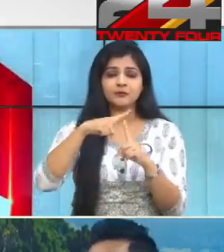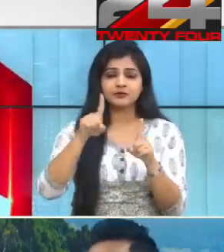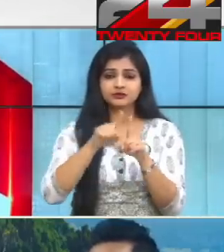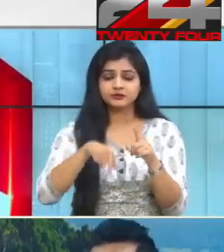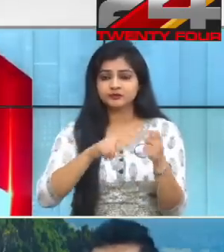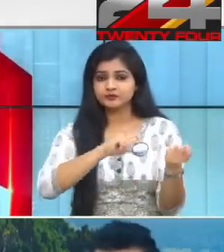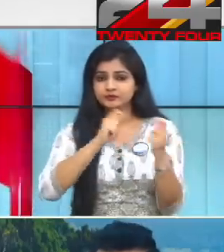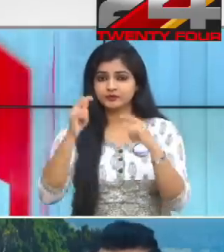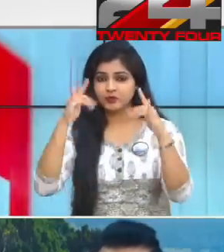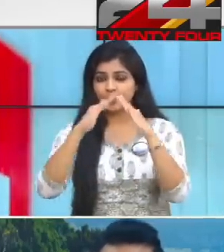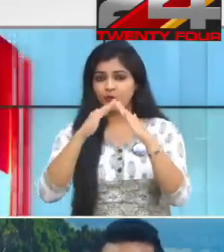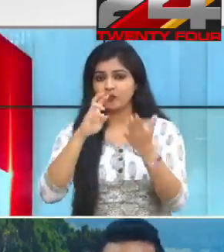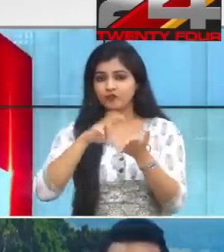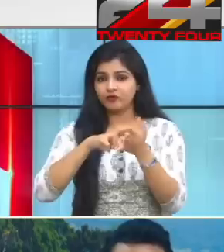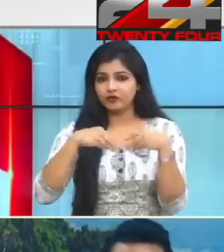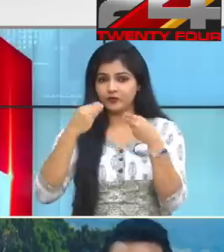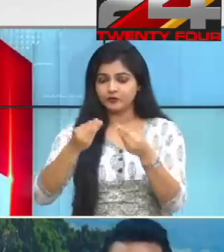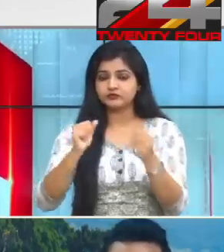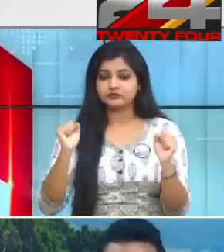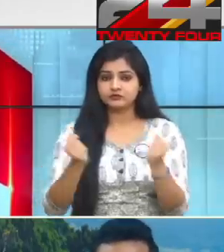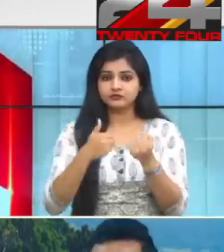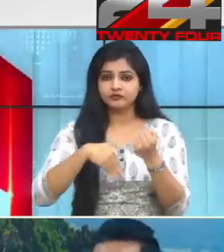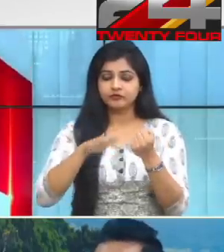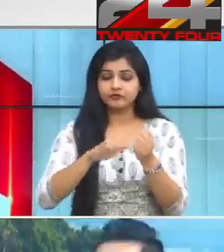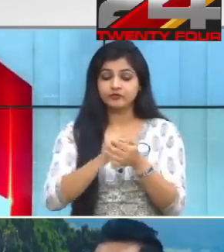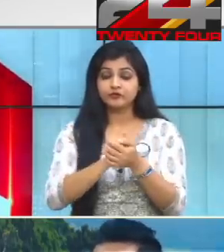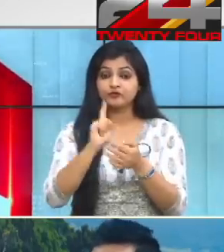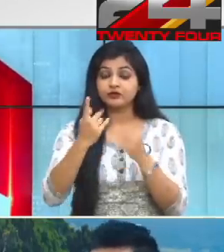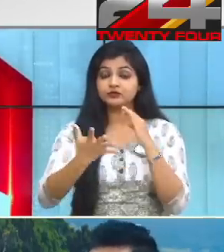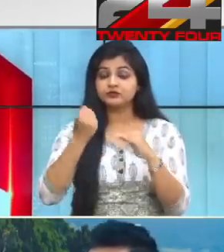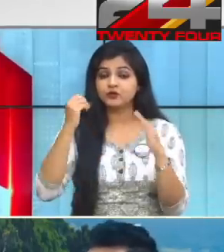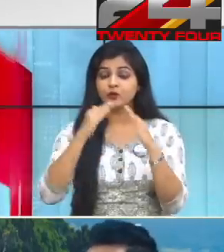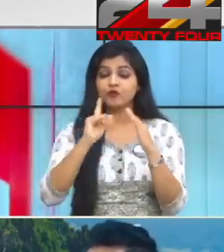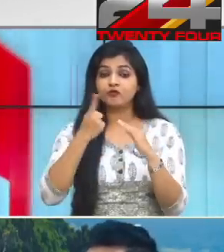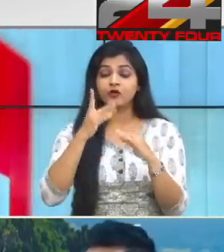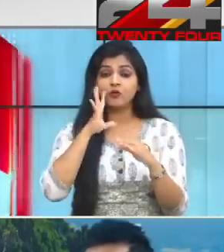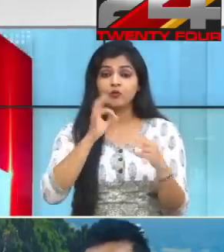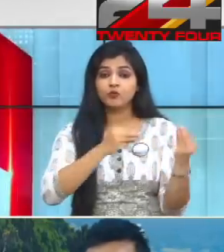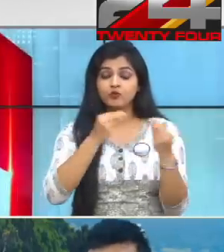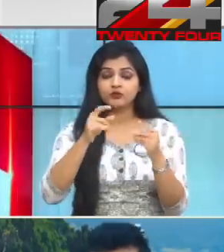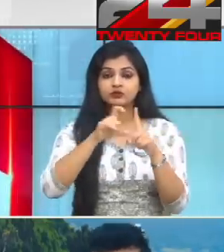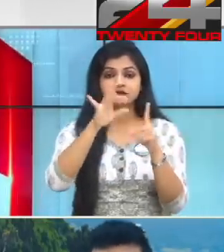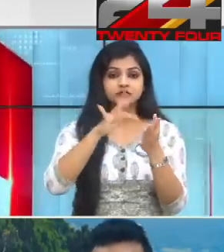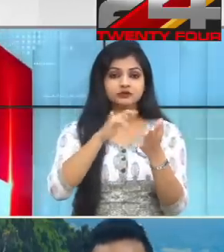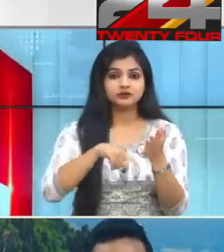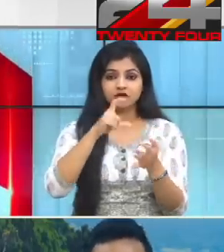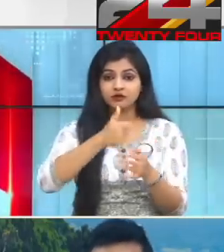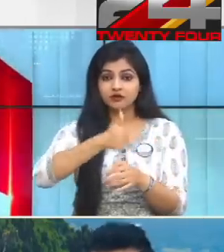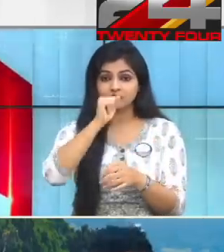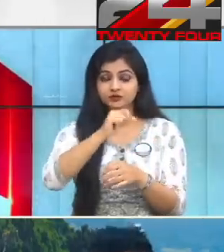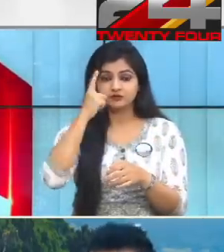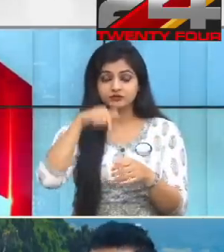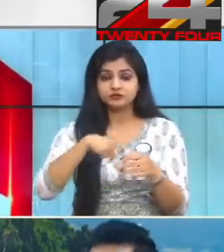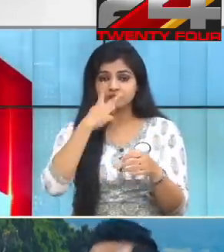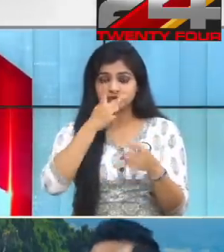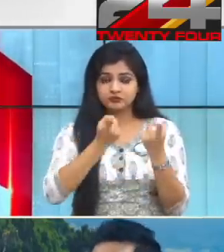വൈകാതെ തന്നെ ആരംഭിക്കാനാണ് തീരുമാനിച്ചിട്ടുള്ളത്. ആദ്യം ലഭ്യമാകുന്ന വീടുകളിലേക്ക് ആരെ താമസിപ്പിക്കണമെന്നുള്ളത് ജില്ലാ കലക്ടറുടെ നേതൃത്വത്തിൽ ഒരു